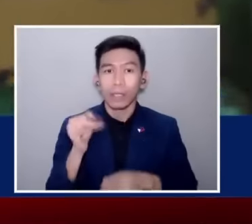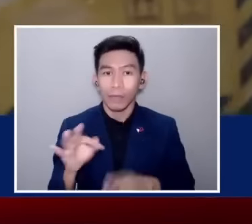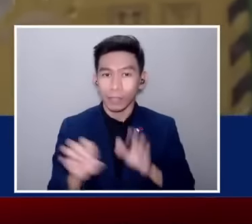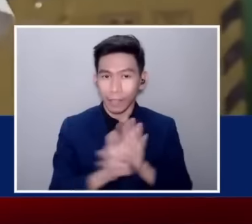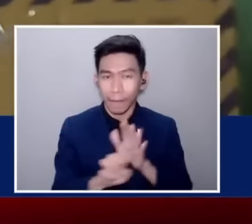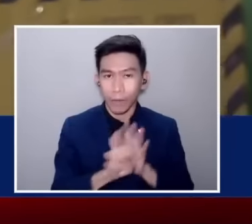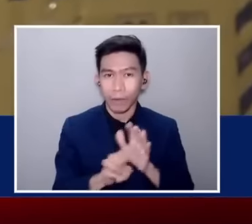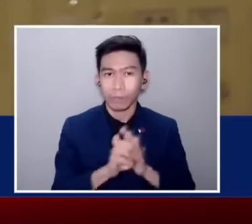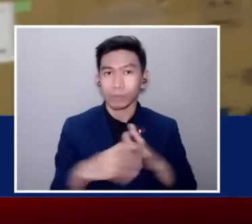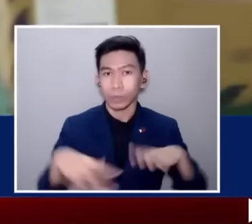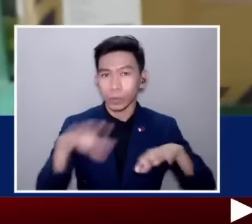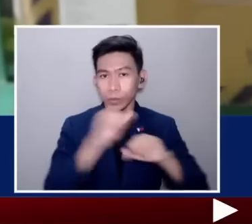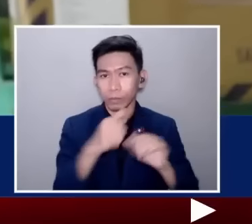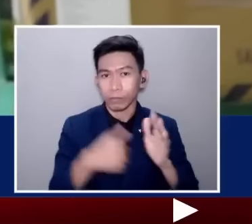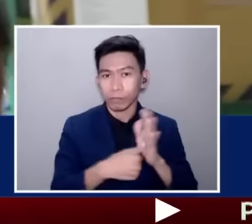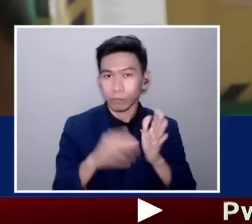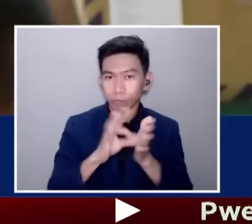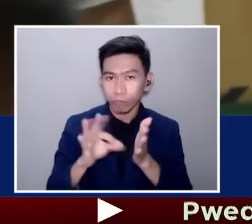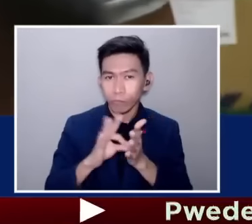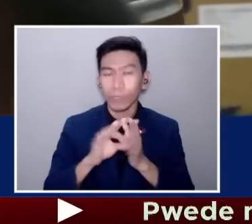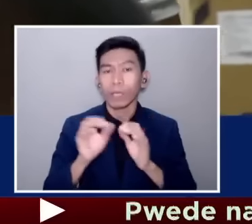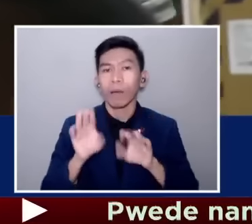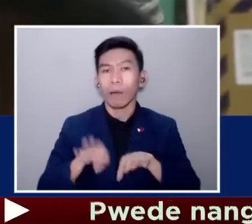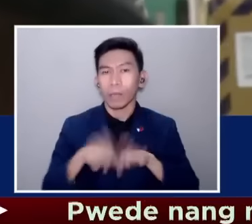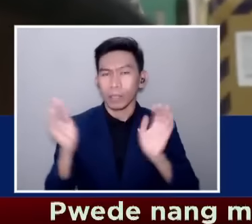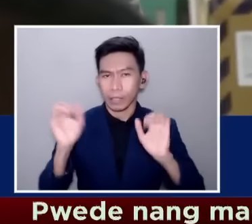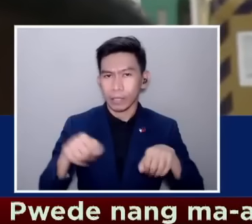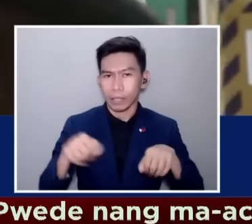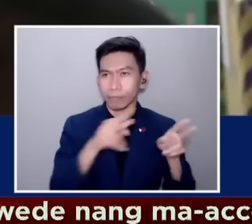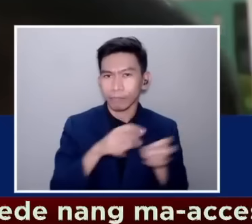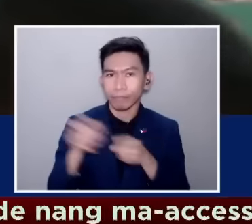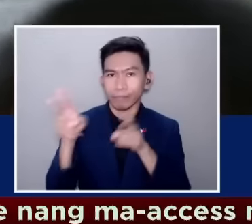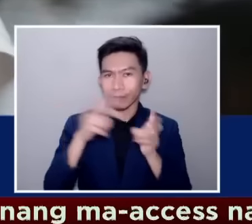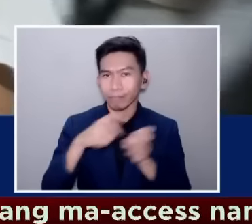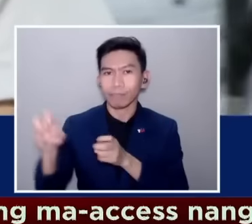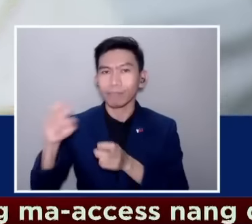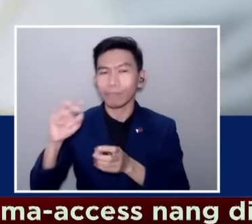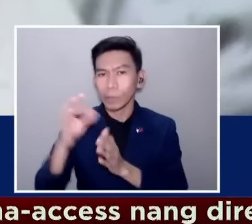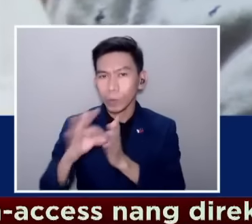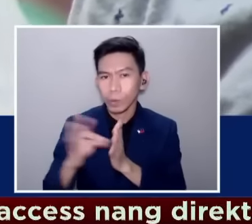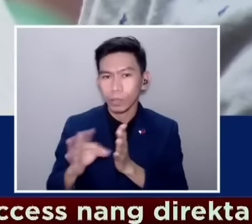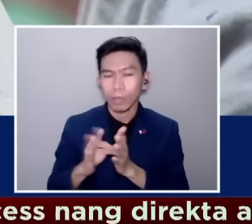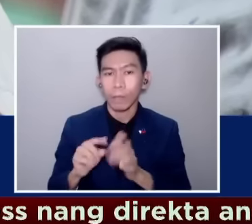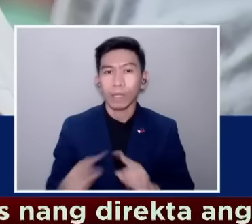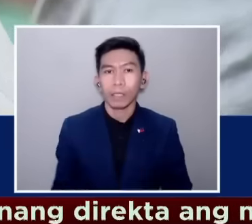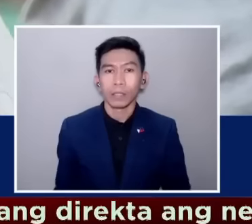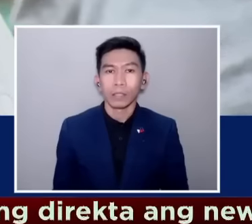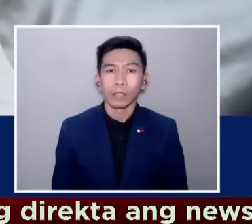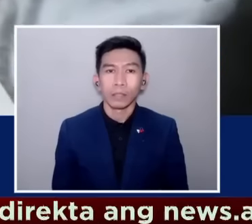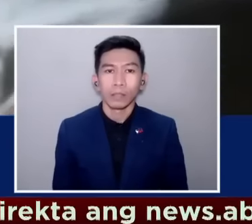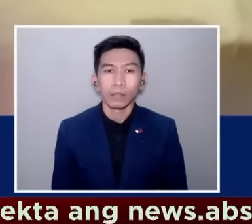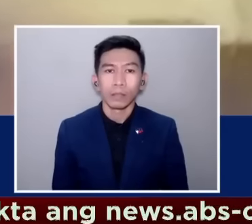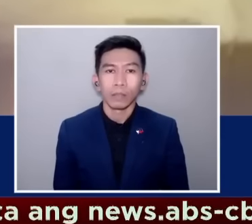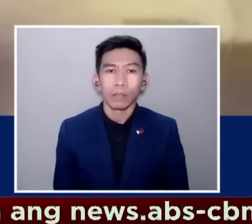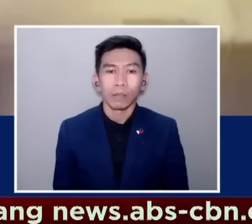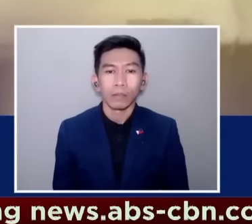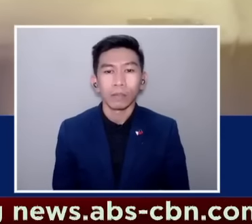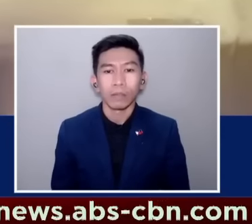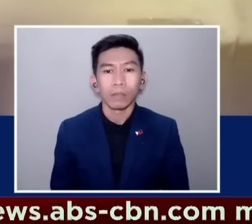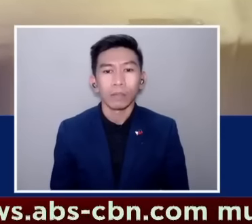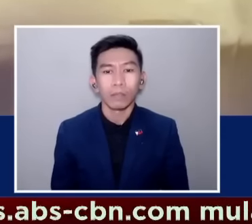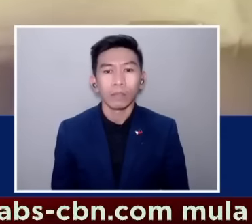nagbilangan na, bukas na ang CCS at matatanggap ang resulta. Pero dahil hindi pa nga tapos ang botohan at wala pang resulta sa mga presinto at city, municipal